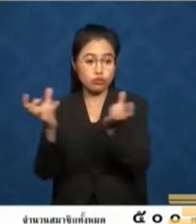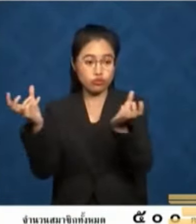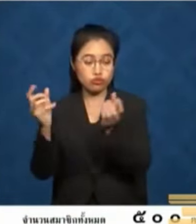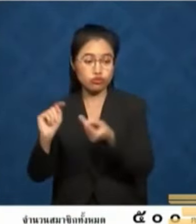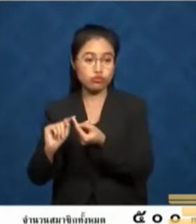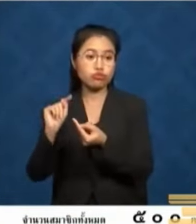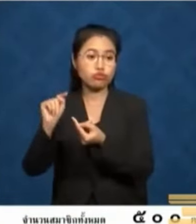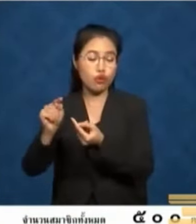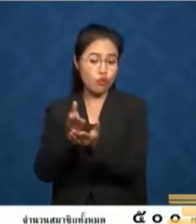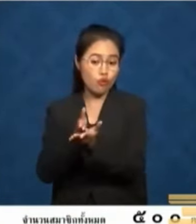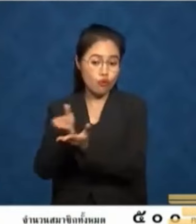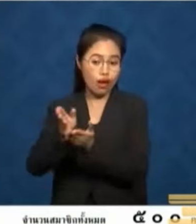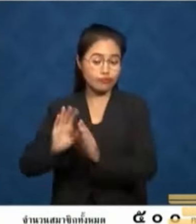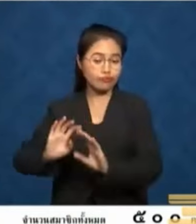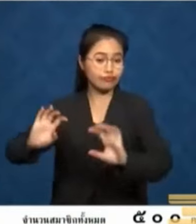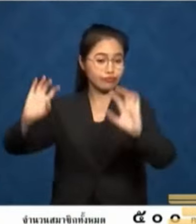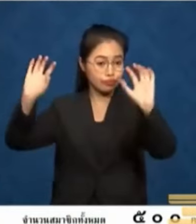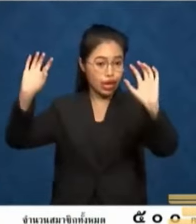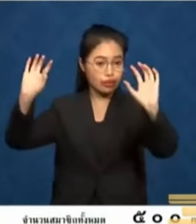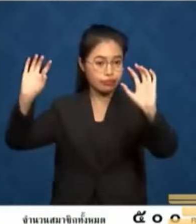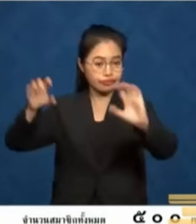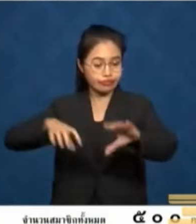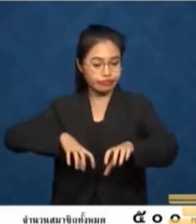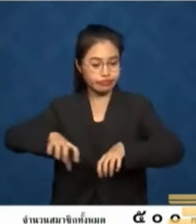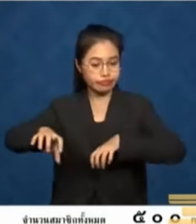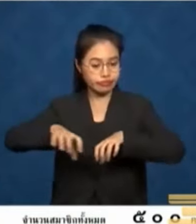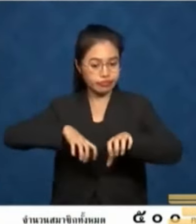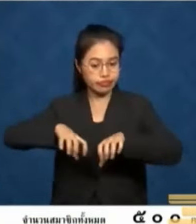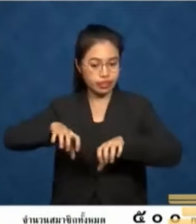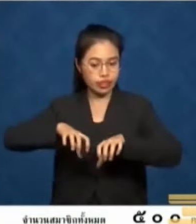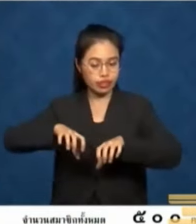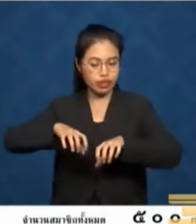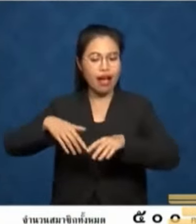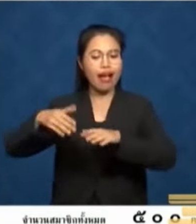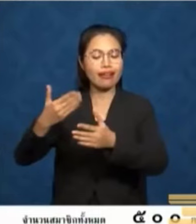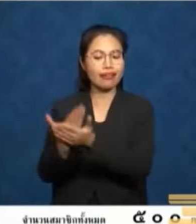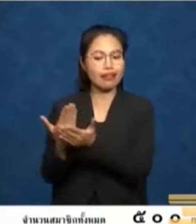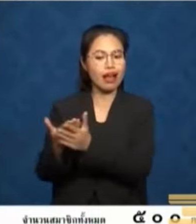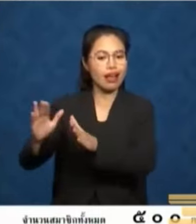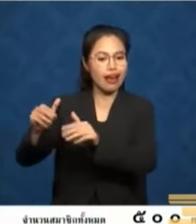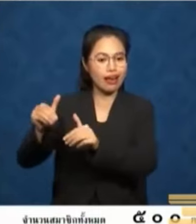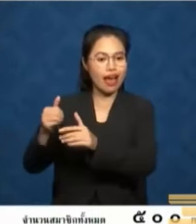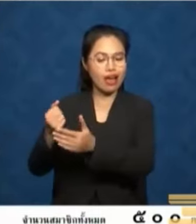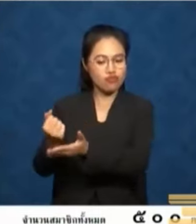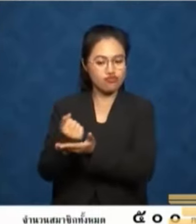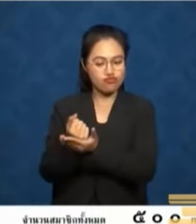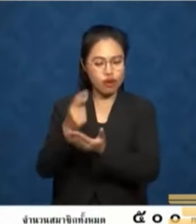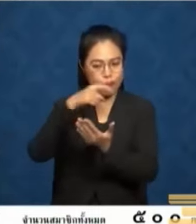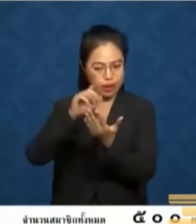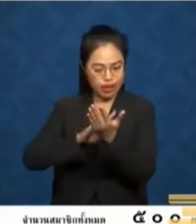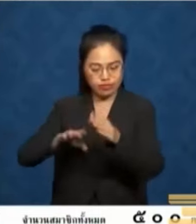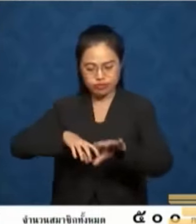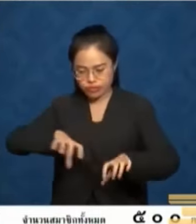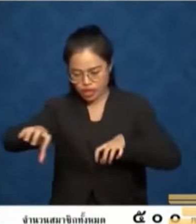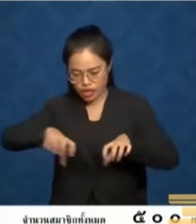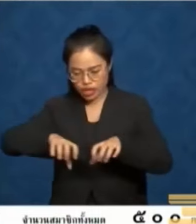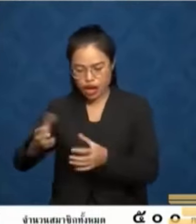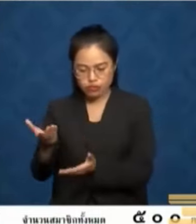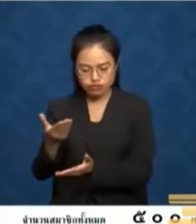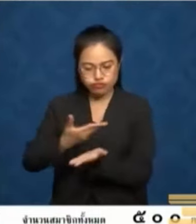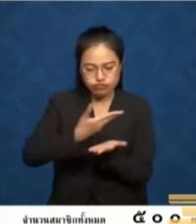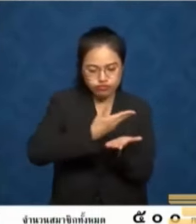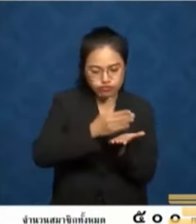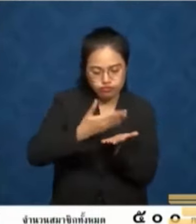เนื่องจากฝ่ายบริหารเป็นผู้มีหน้าที่ในการหารายได้ให้แก่ประเทศและบริหารจัดการงบประมาณของ